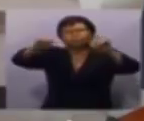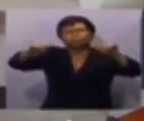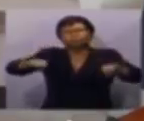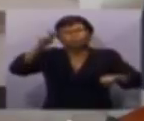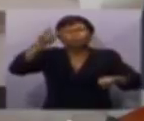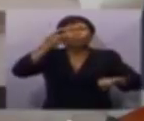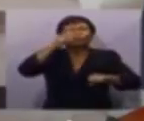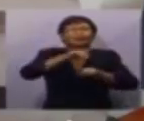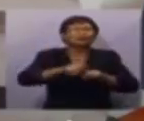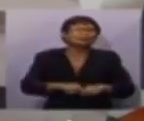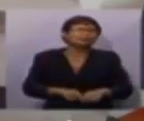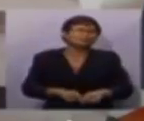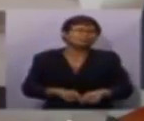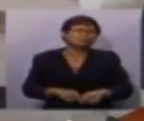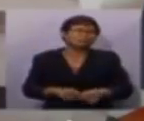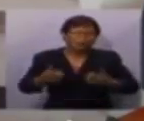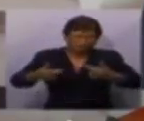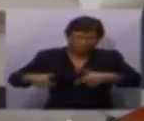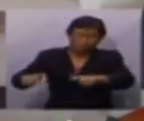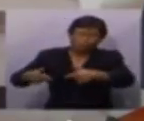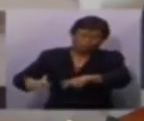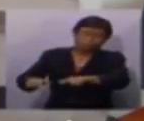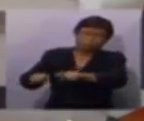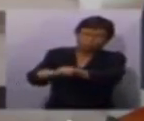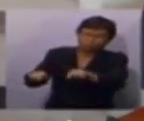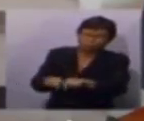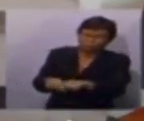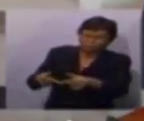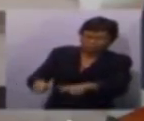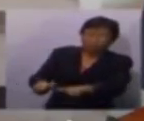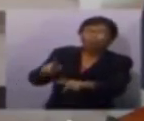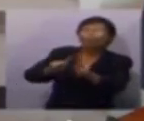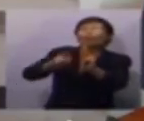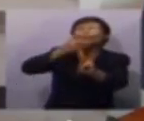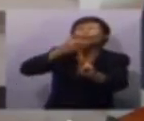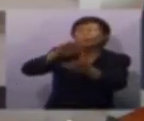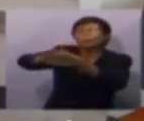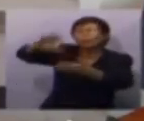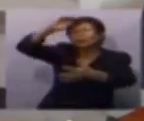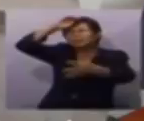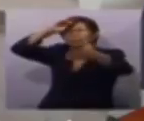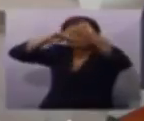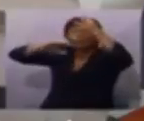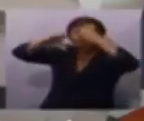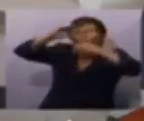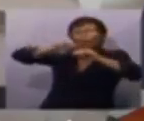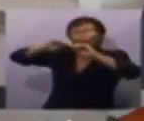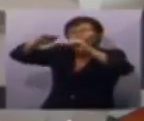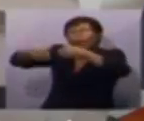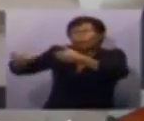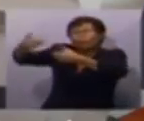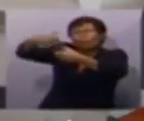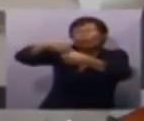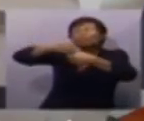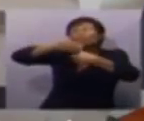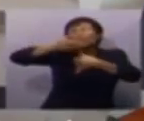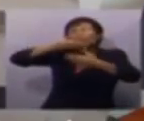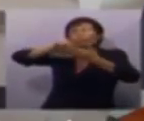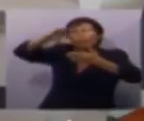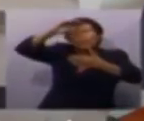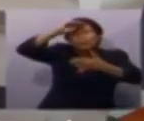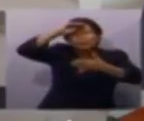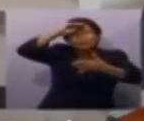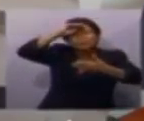tempat perlu diberikan kepada orang muda untuk mereka mempelajari, mereka mengetahui